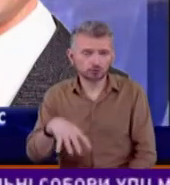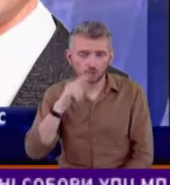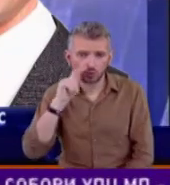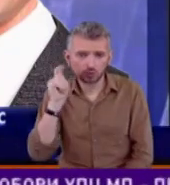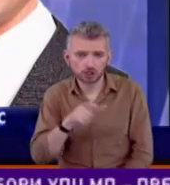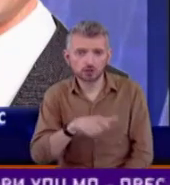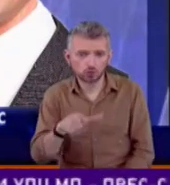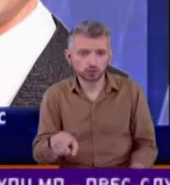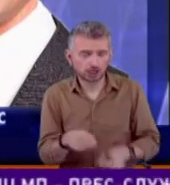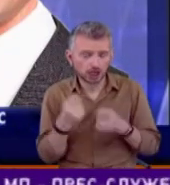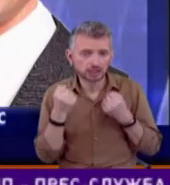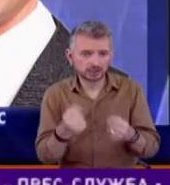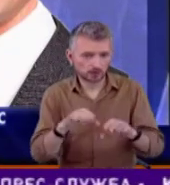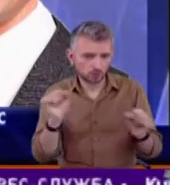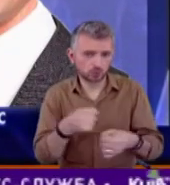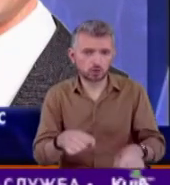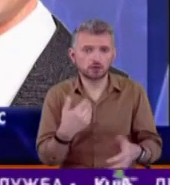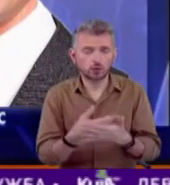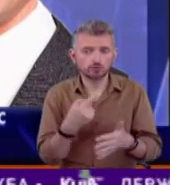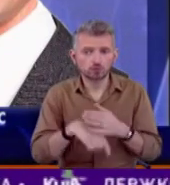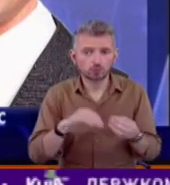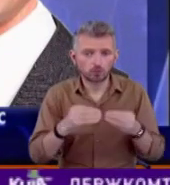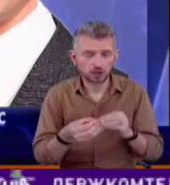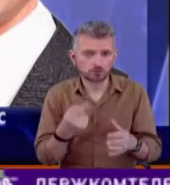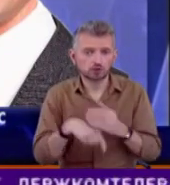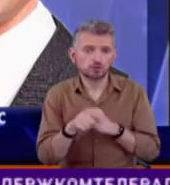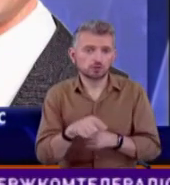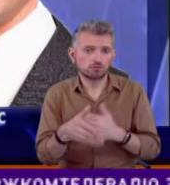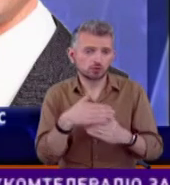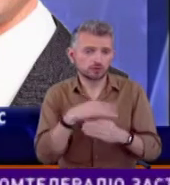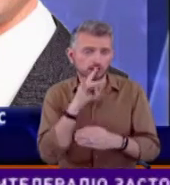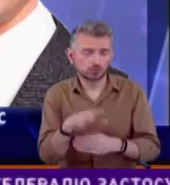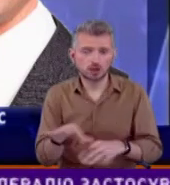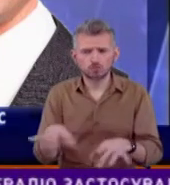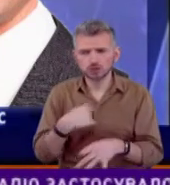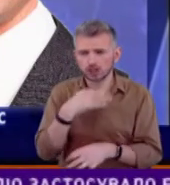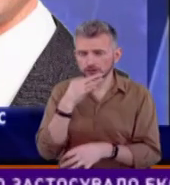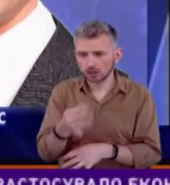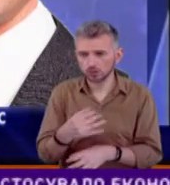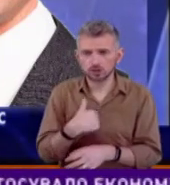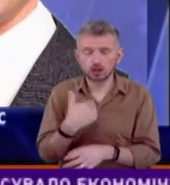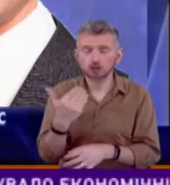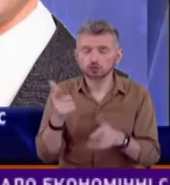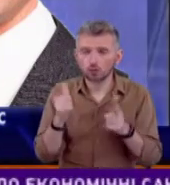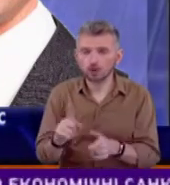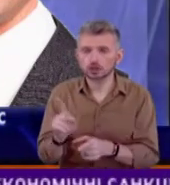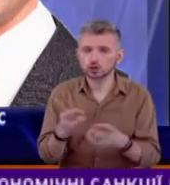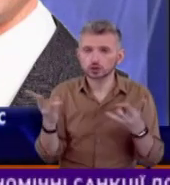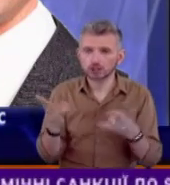України люди так їздять. От в чому проблема. Бо йому нічого за це не буде. Можна я скажу? Я згоден з вами з тим, що